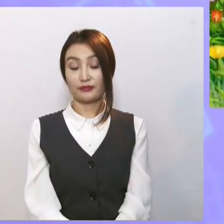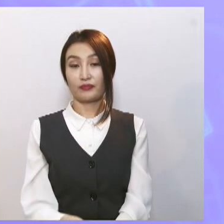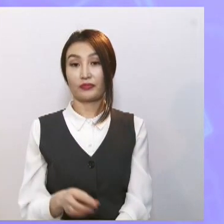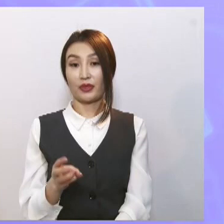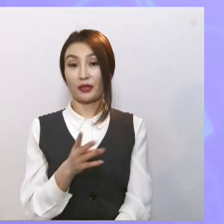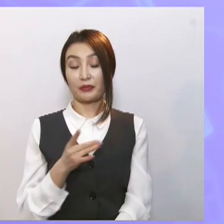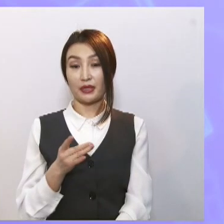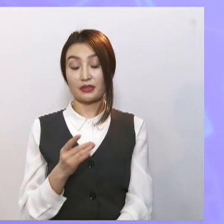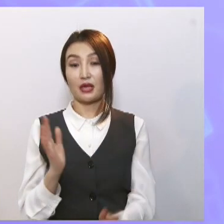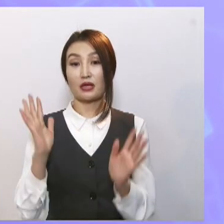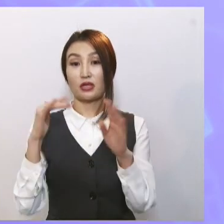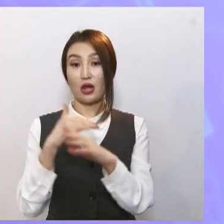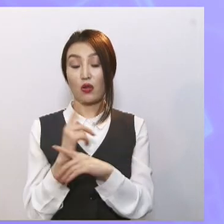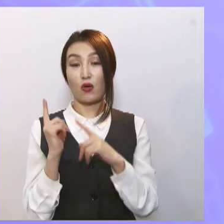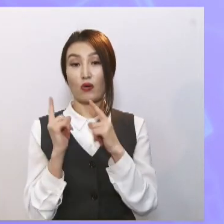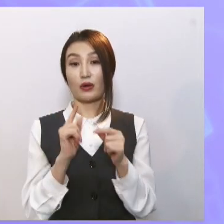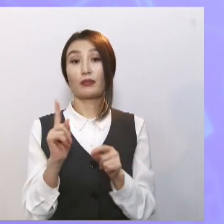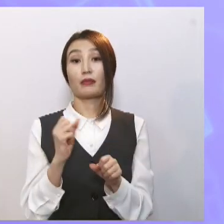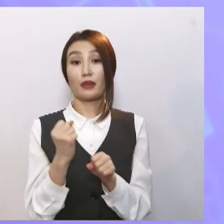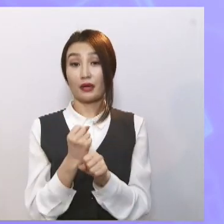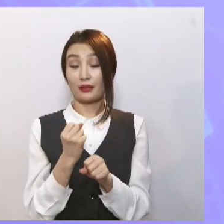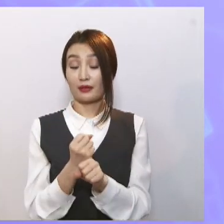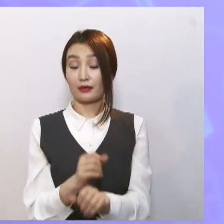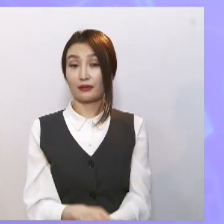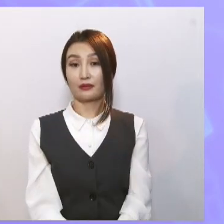Биз жайлоого барып эмне кылдык?